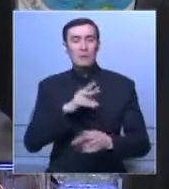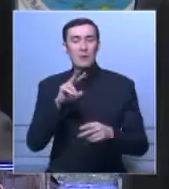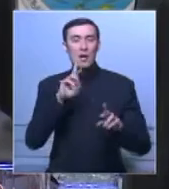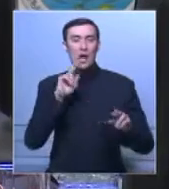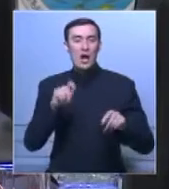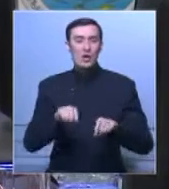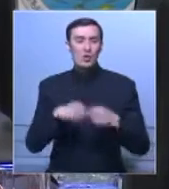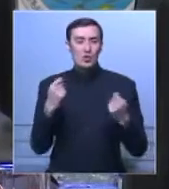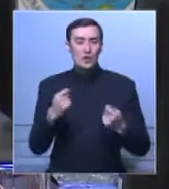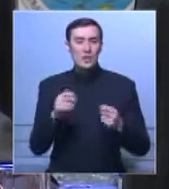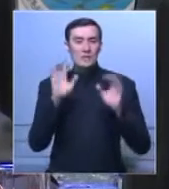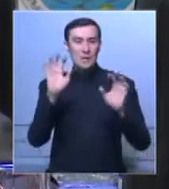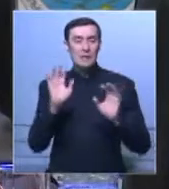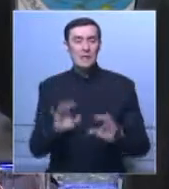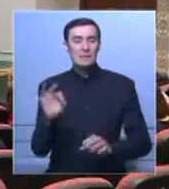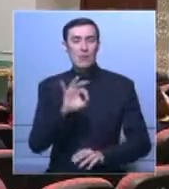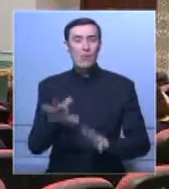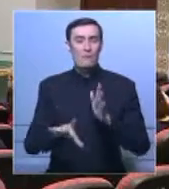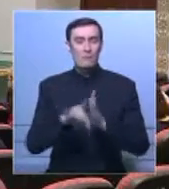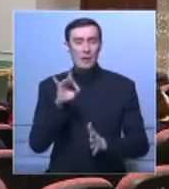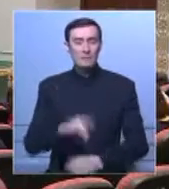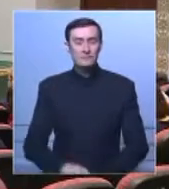несоблюдения законодательства о выборах.